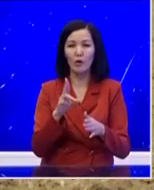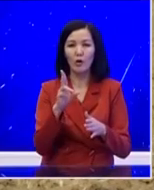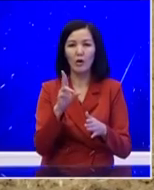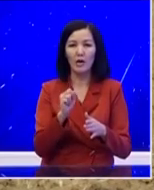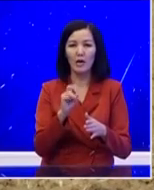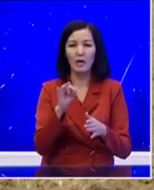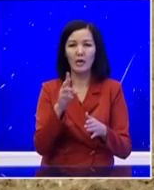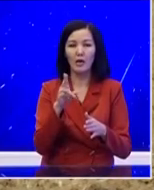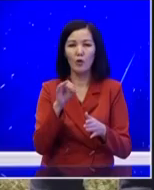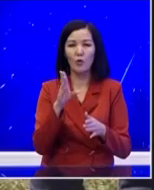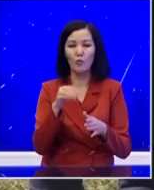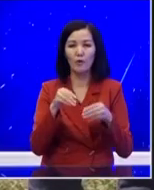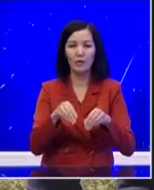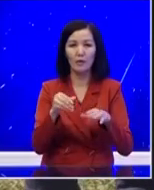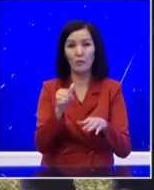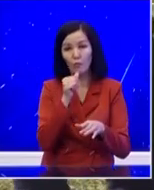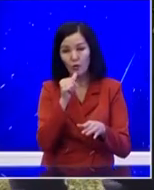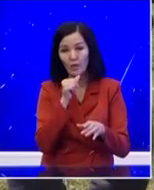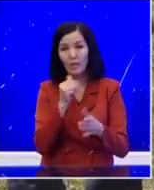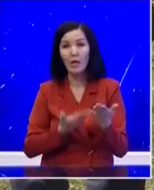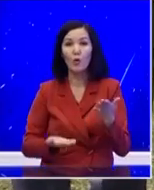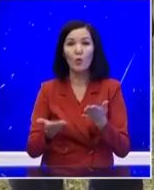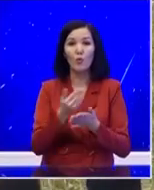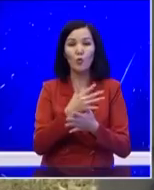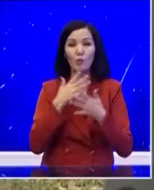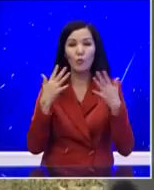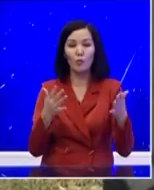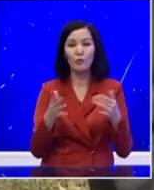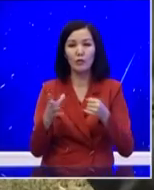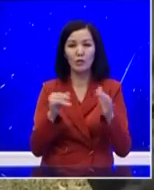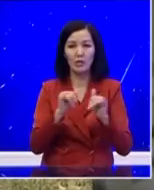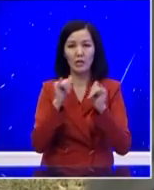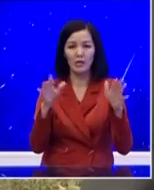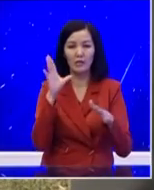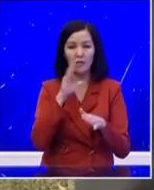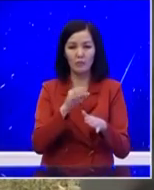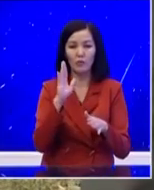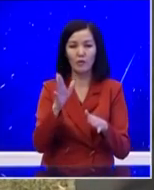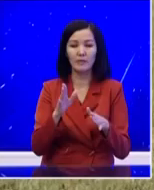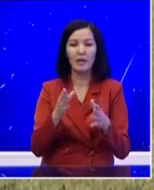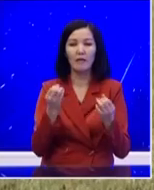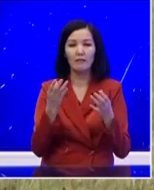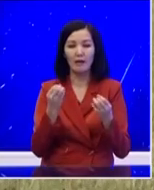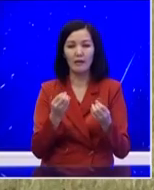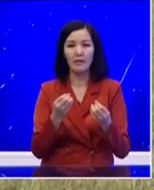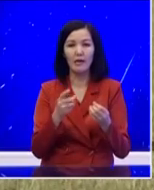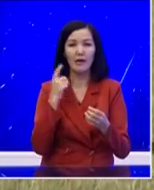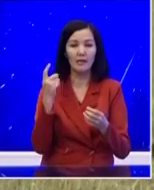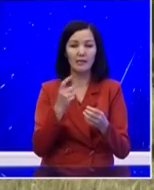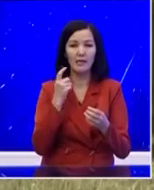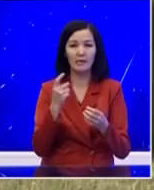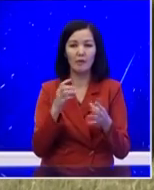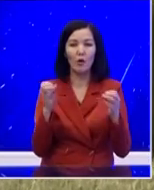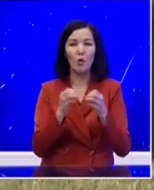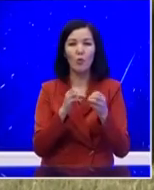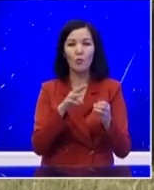дәнін жерсіндіріп көрмек. Егер өнімі мол болса, келешекте жер көлемін арттырамыз деп отыр. Сонымен қатар аталмыш қожалық иелері құны